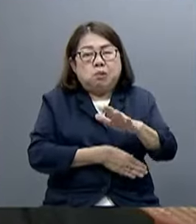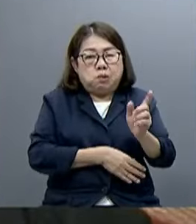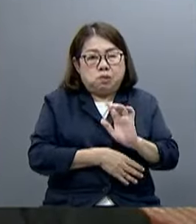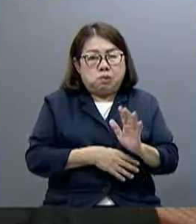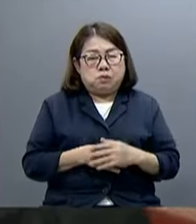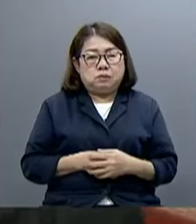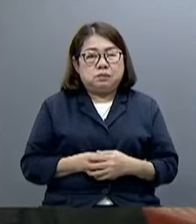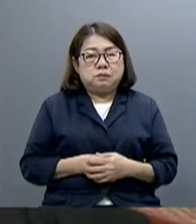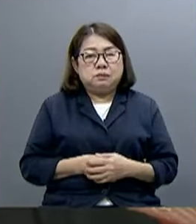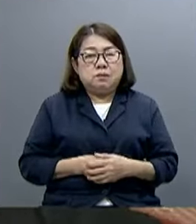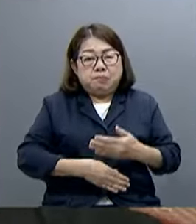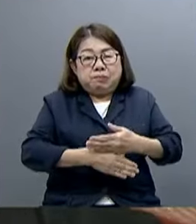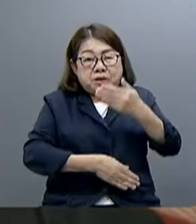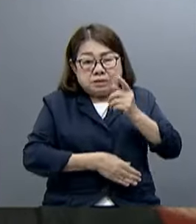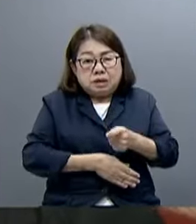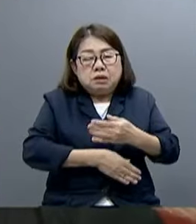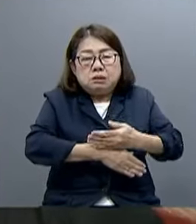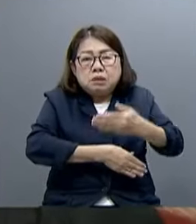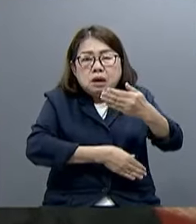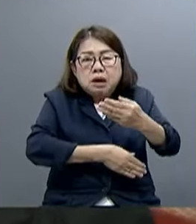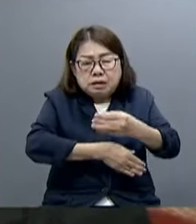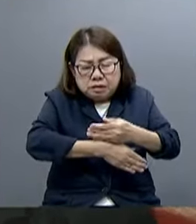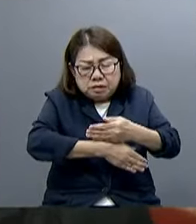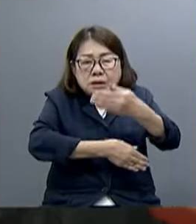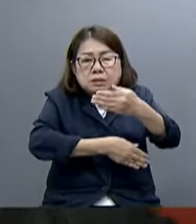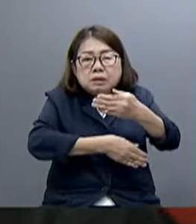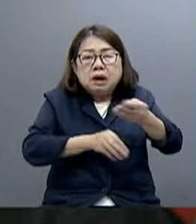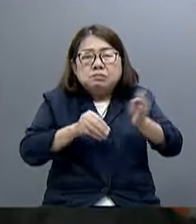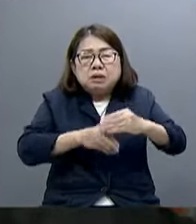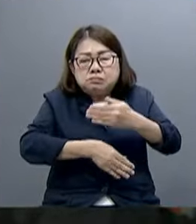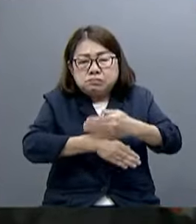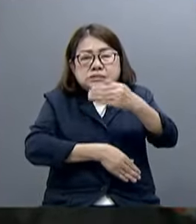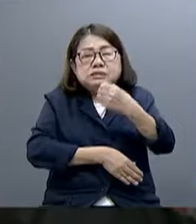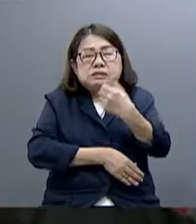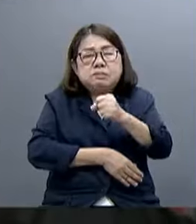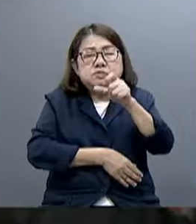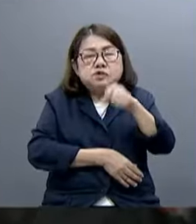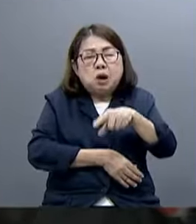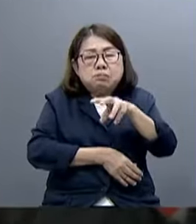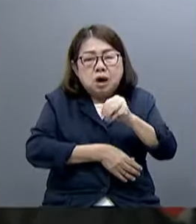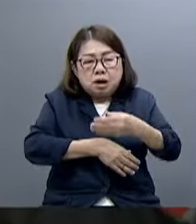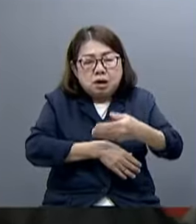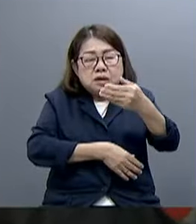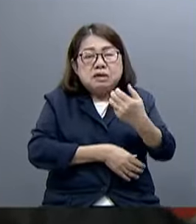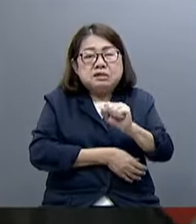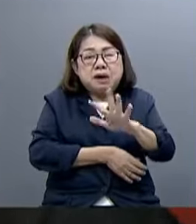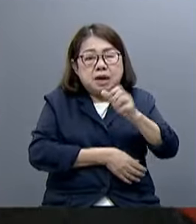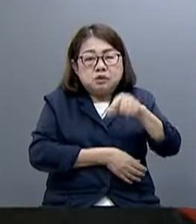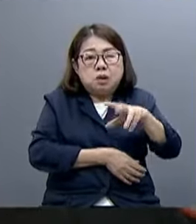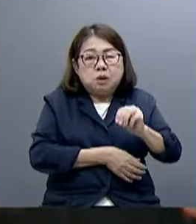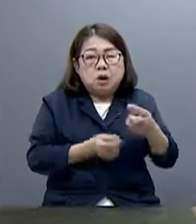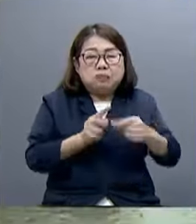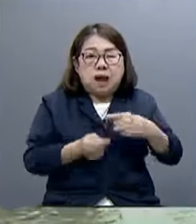ะเปิดประตูจะเปิดให้เราทิ้งก็แค่10เซน15เซนอะไรอย่างเงี้ยค่ะทั้งที่แบบตรงนี้ก็มีถั่วแล้วอะไรเงี้ย